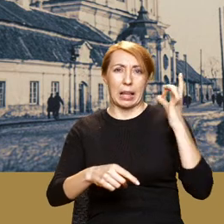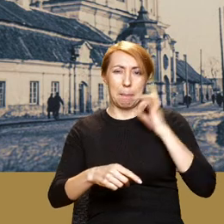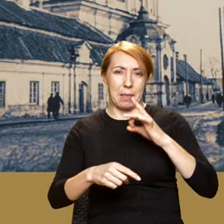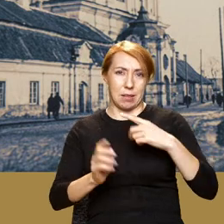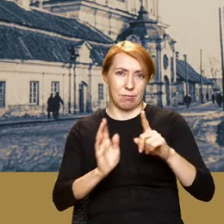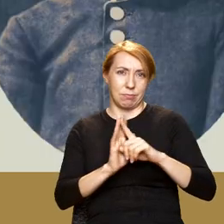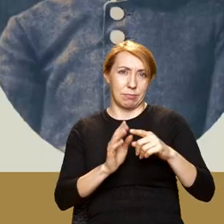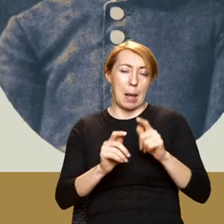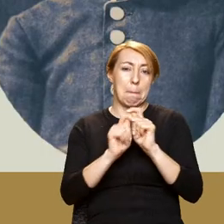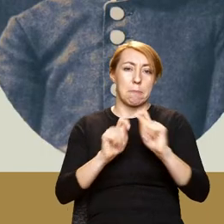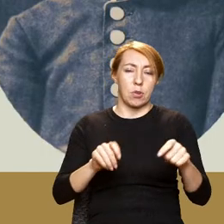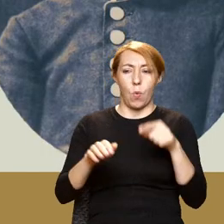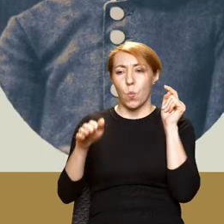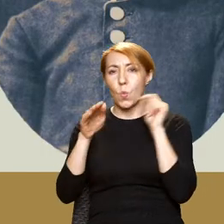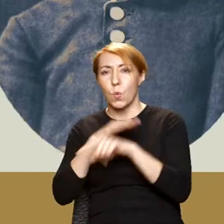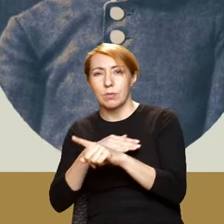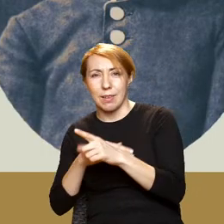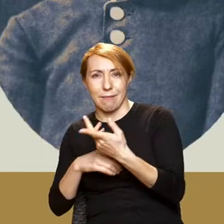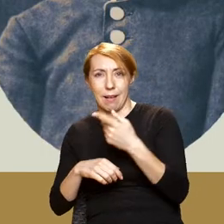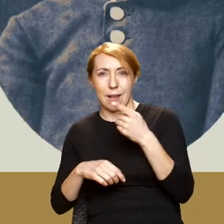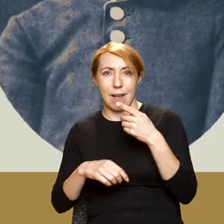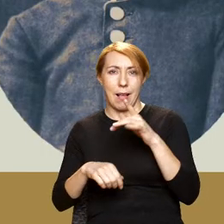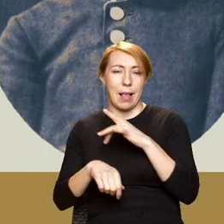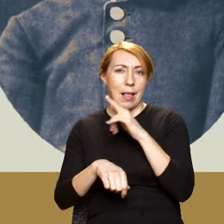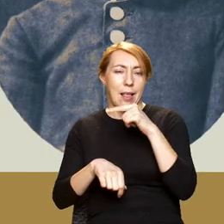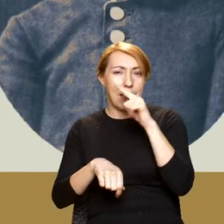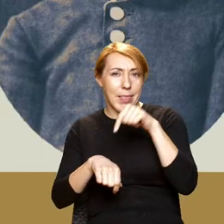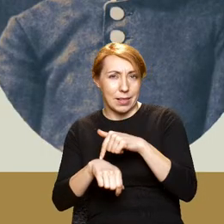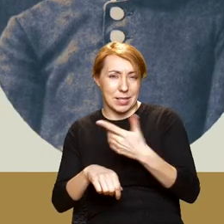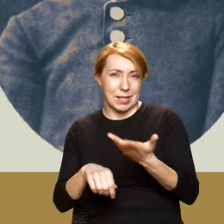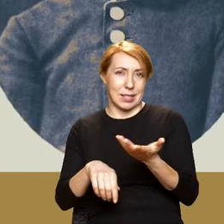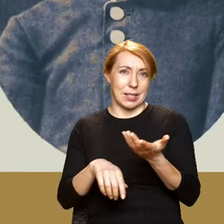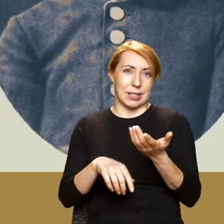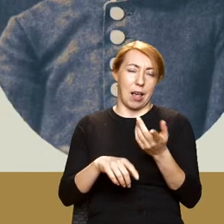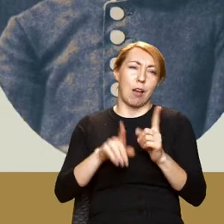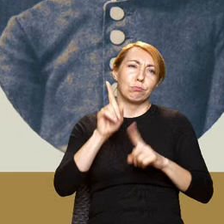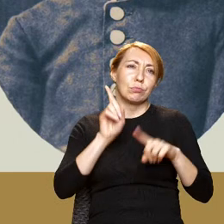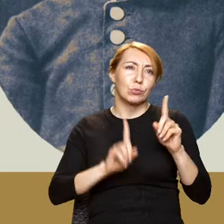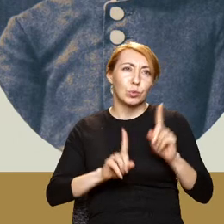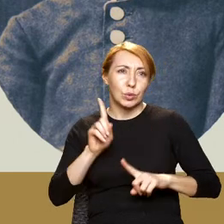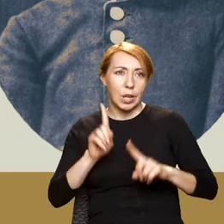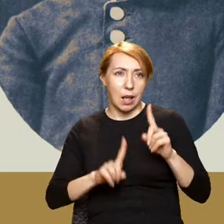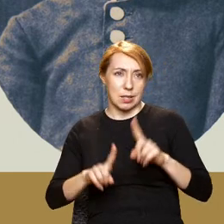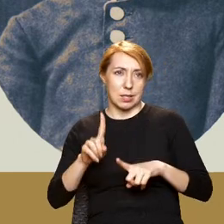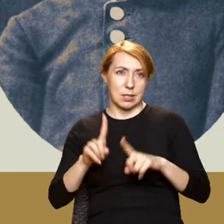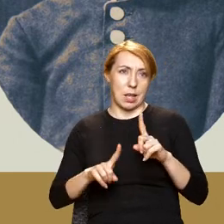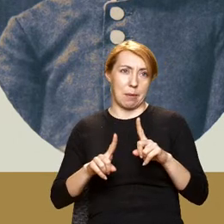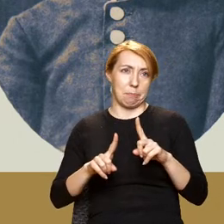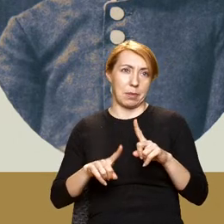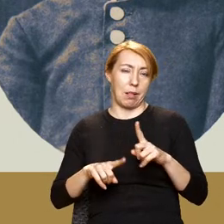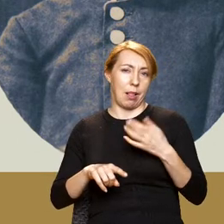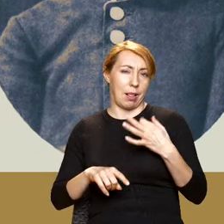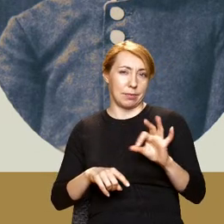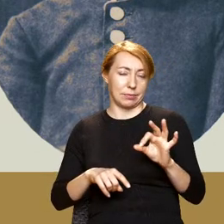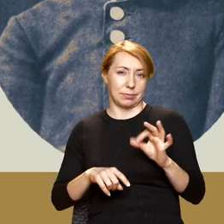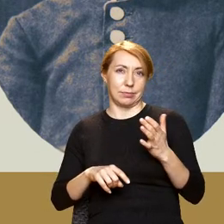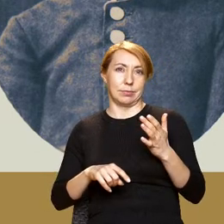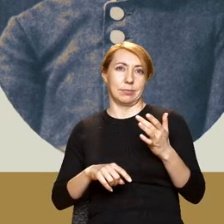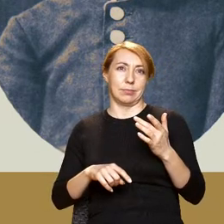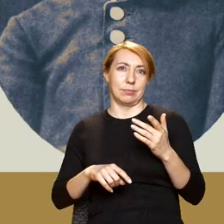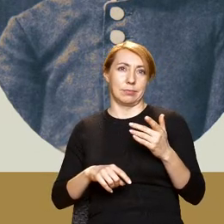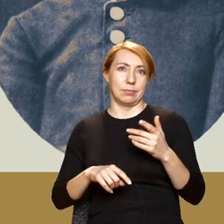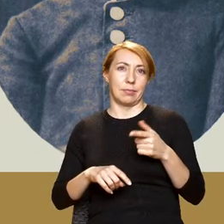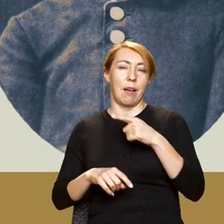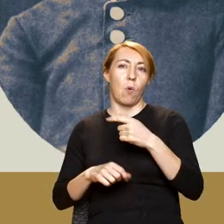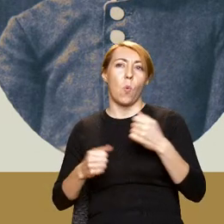się na przerwę, uciekali z lekcji. Czasami też była to taka demonstracja, bo tam tak